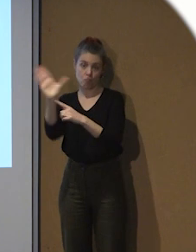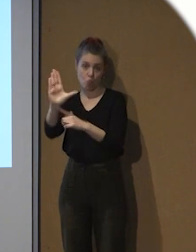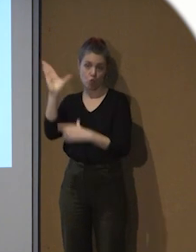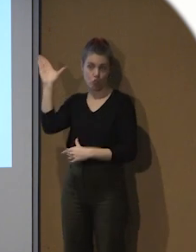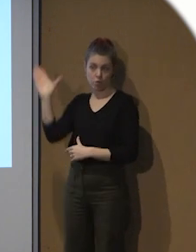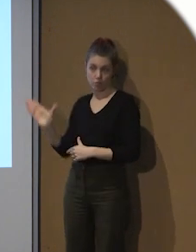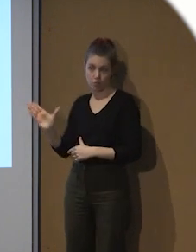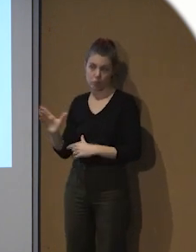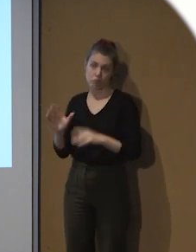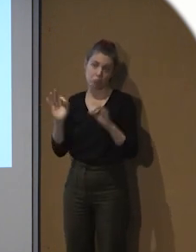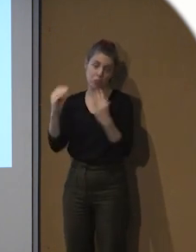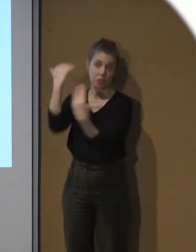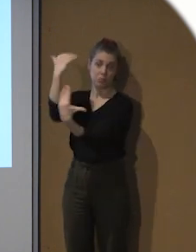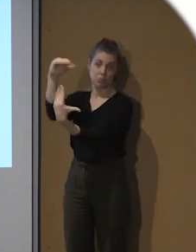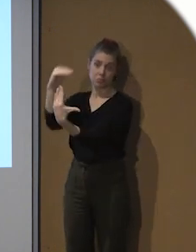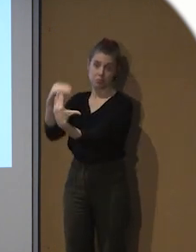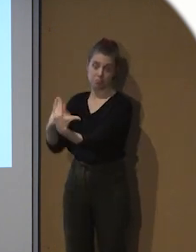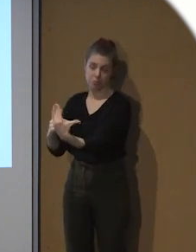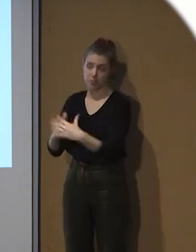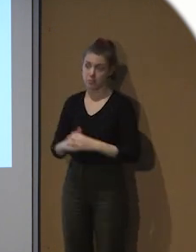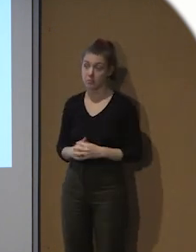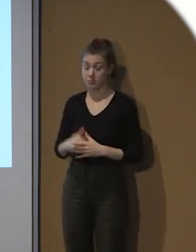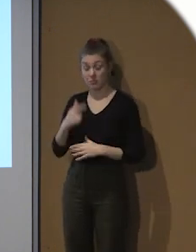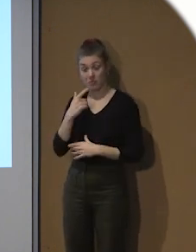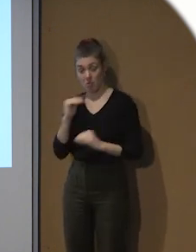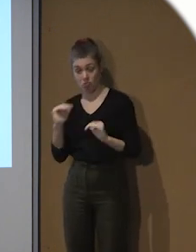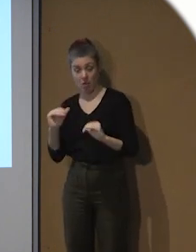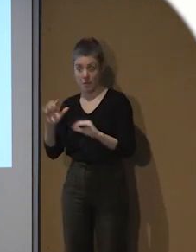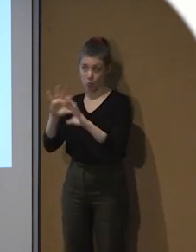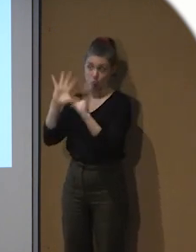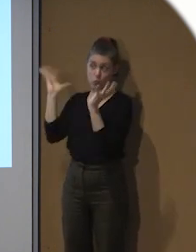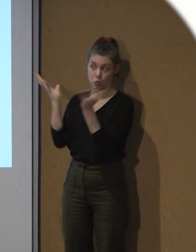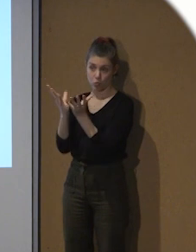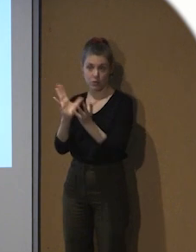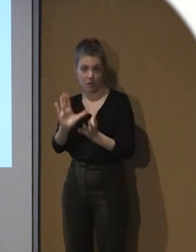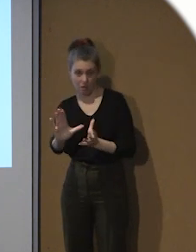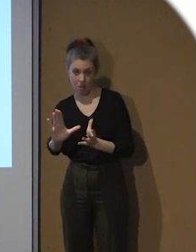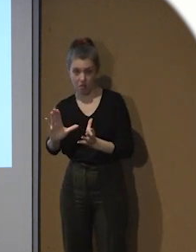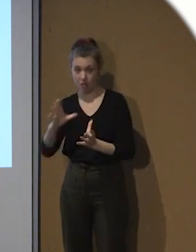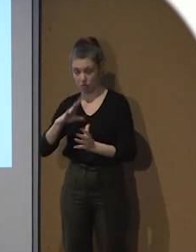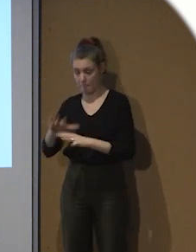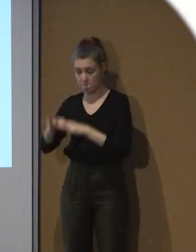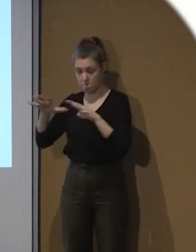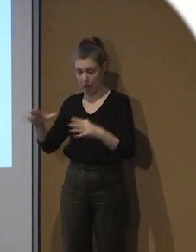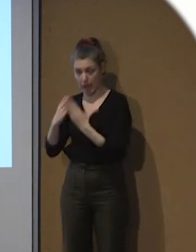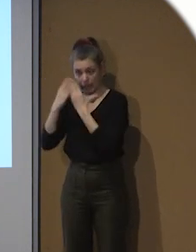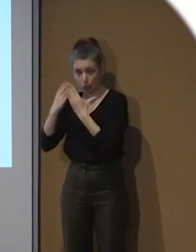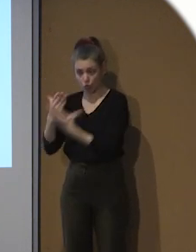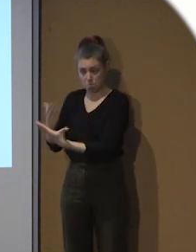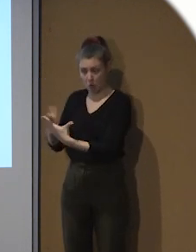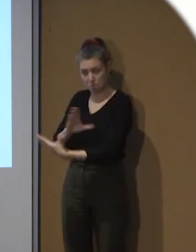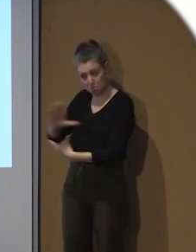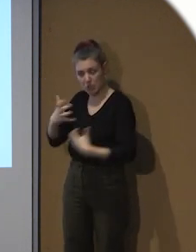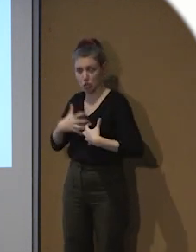vous montrer que tout ça vient des études scientifiques qui ont été réalisées et